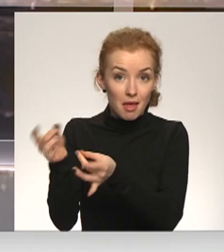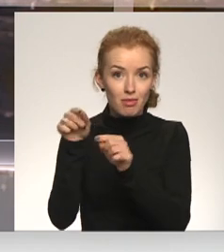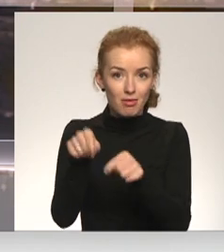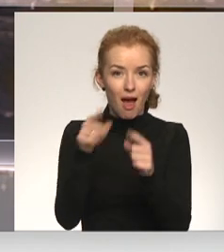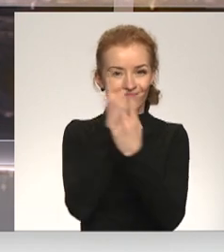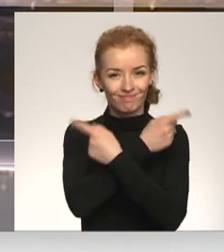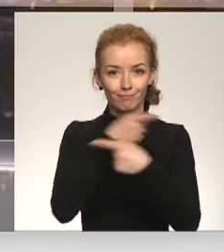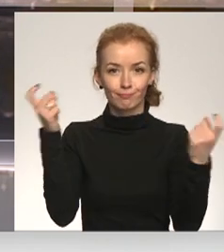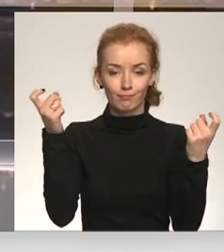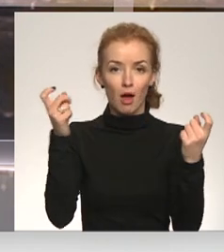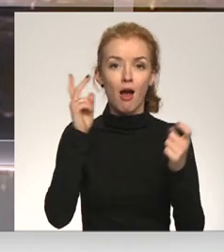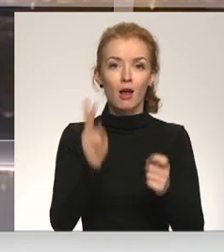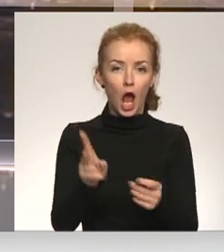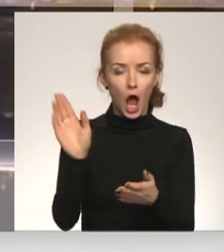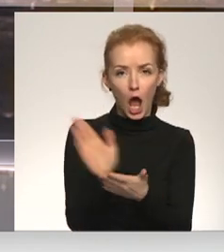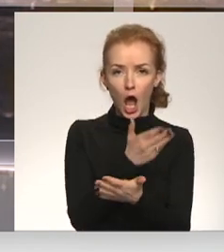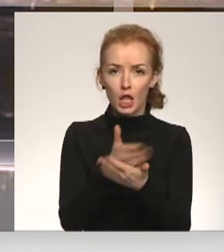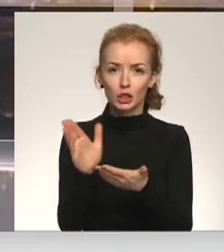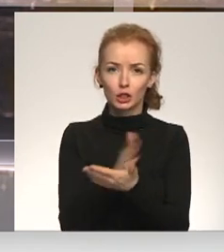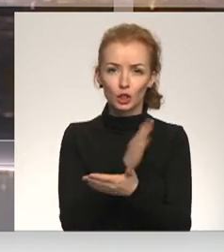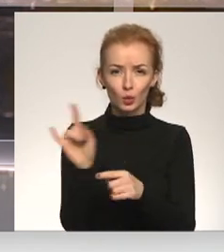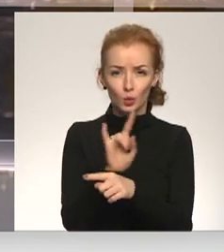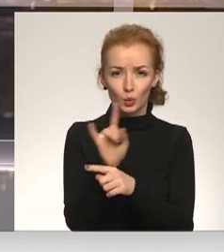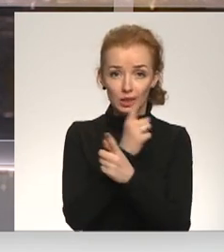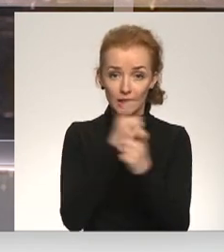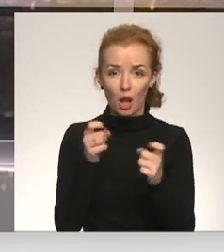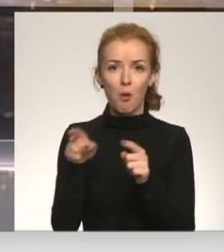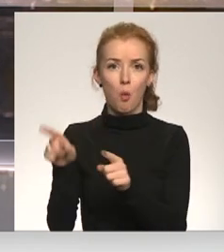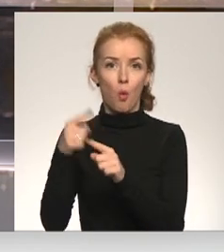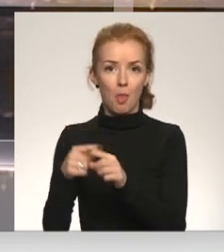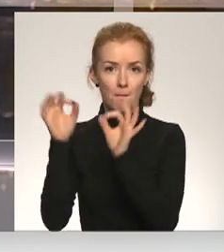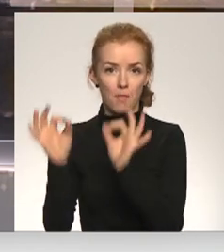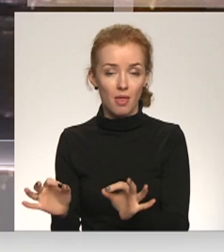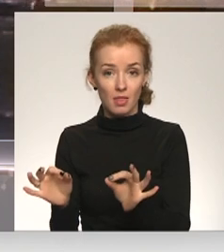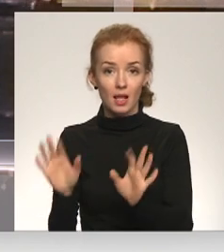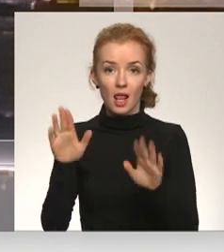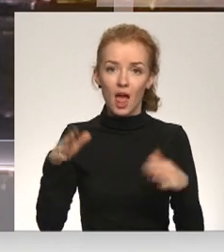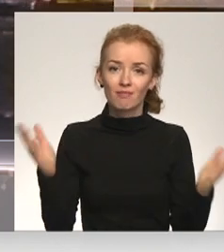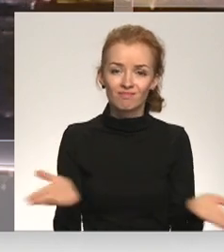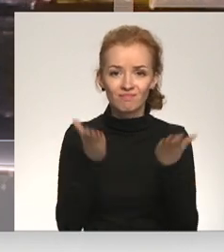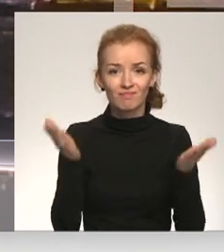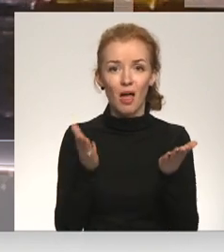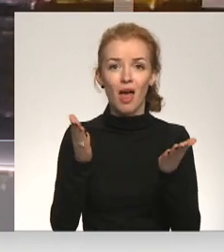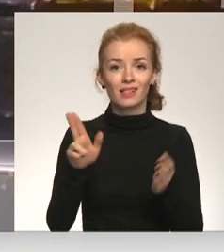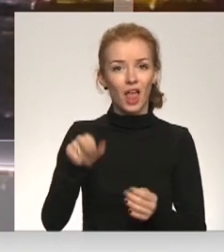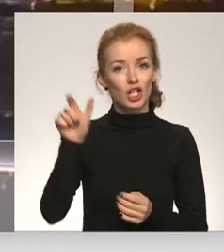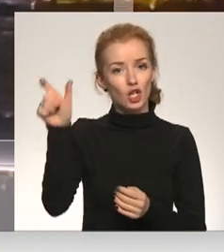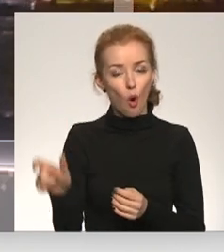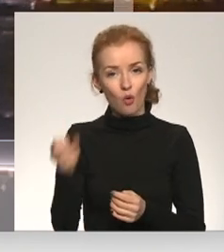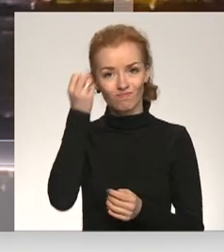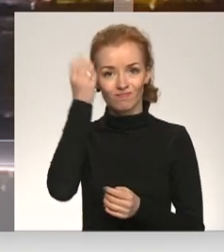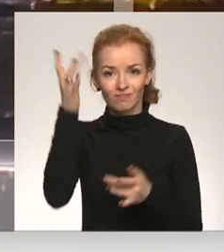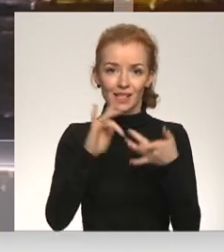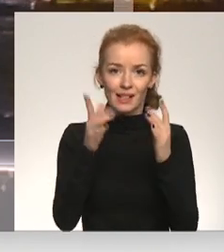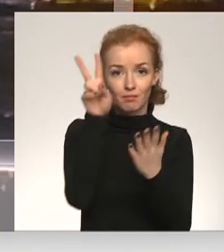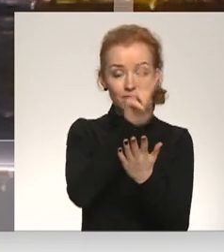kampaņa par to, kā atšķirt maldinošu ziņu no patiesas. Lai veicinātu senioru mediju pratību, kultūras ministrija sniedz